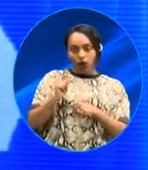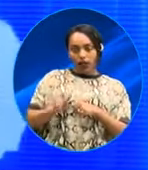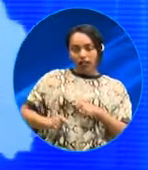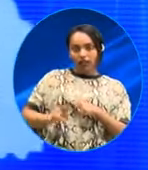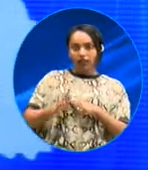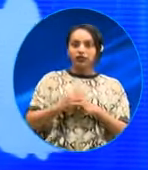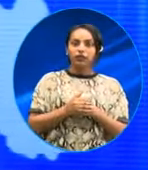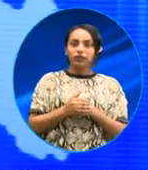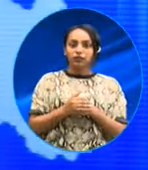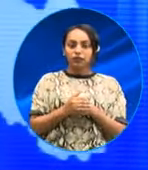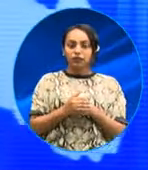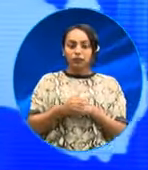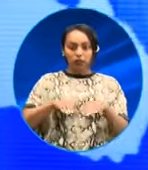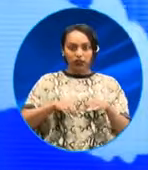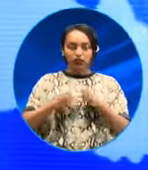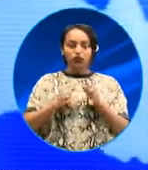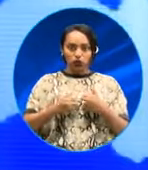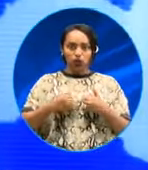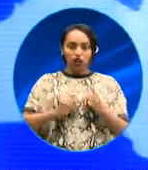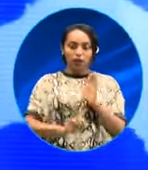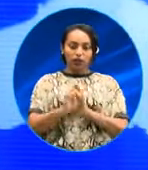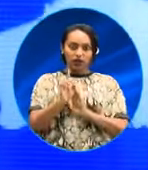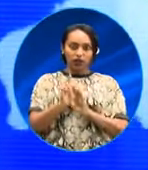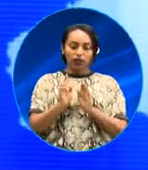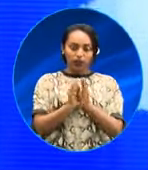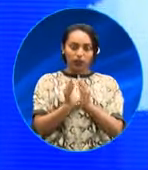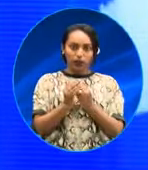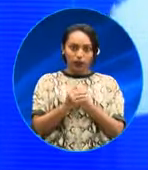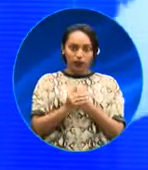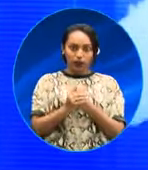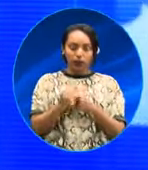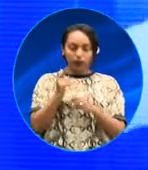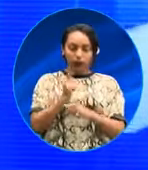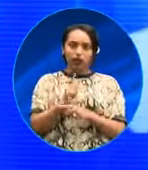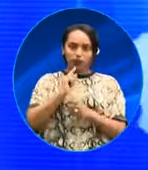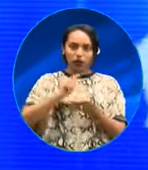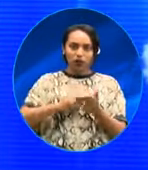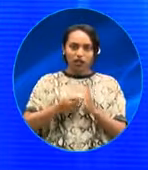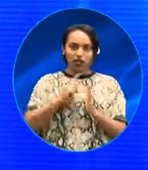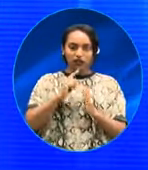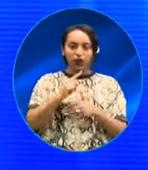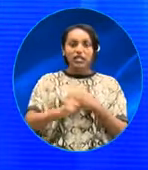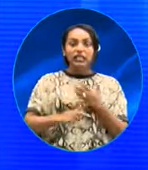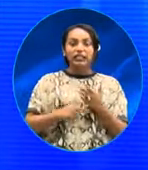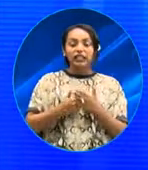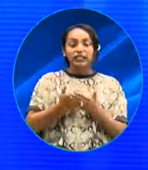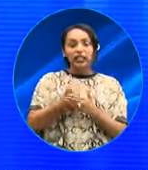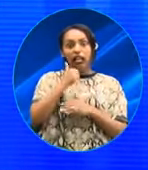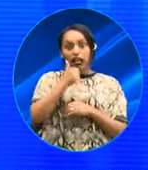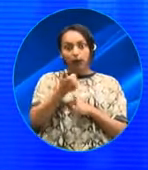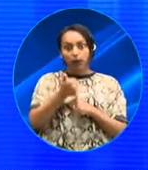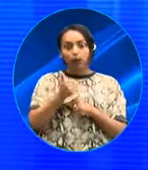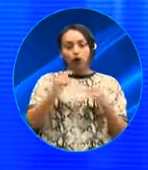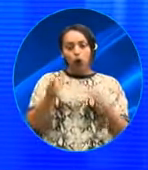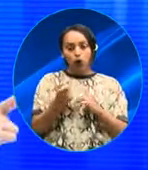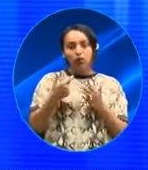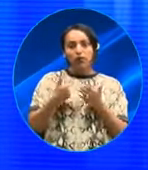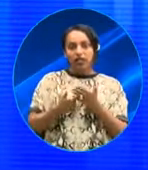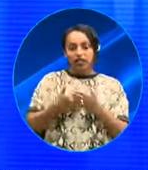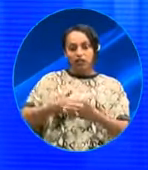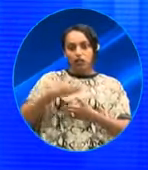እጽዋትን ማድረግ ይቻላል። ማሳደግ መንከባከብ ተገቢ ነው ማለት ነው። ስለዚህ ነገም ሆነ